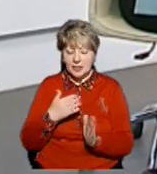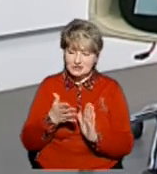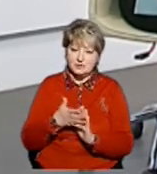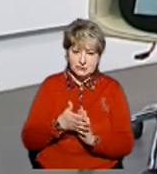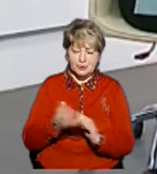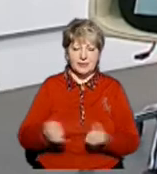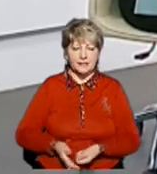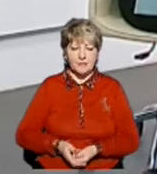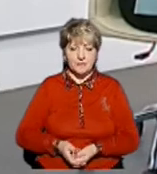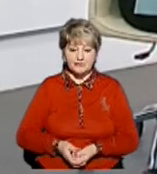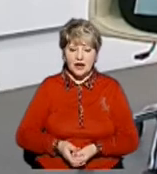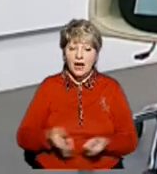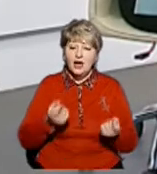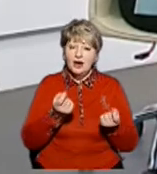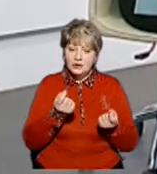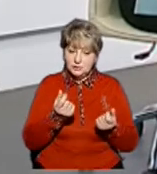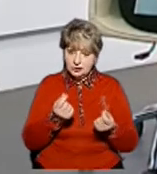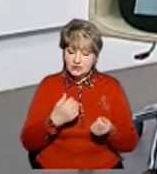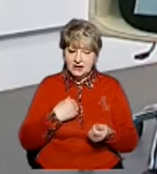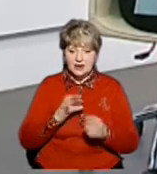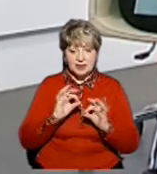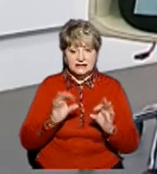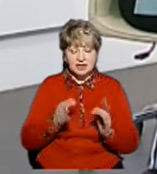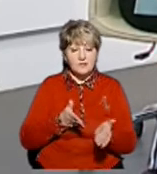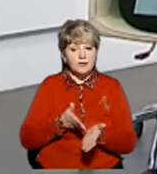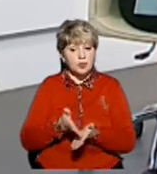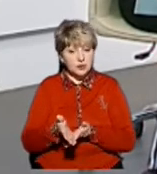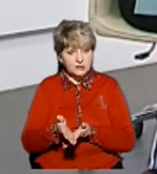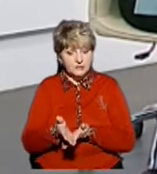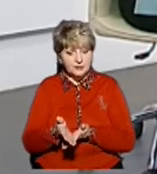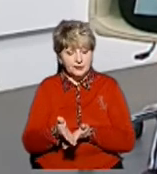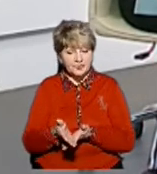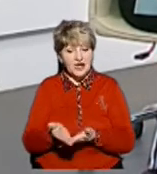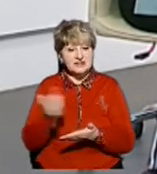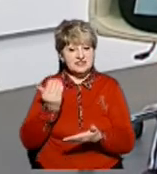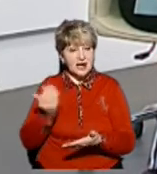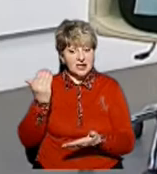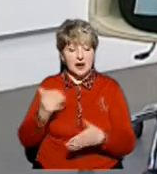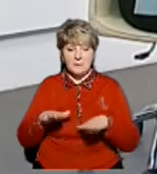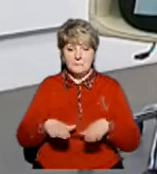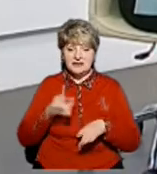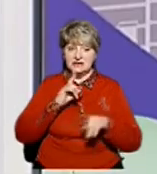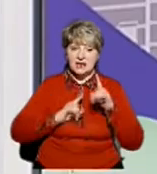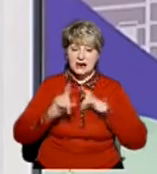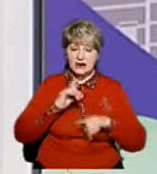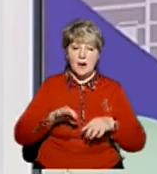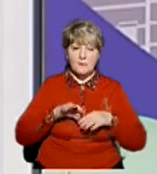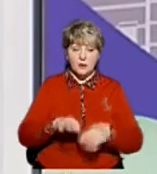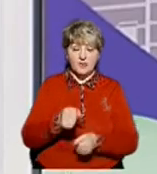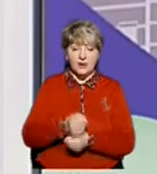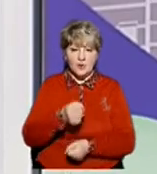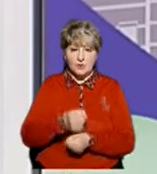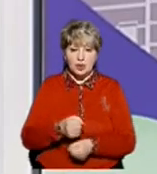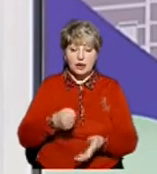зрозуміла. Значить, трошки введу в курс, якщо можна. Заздалегідь міською радою проводилася